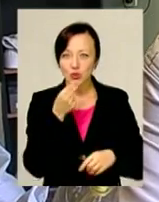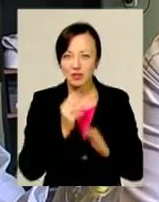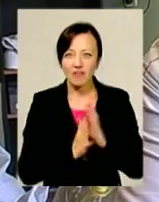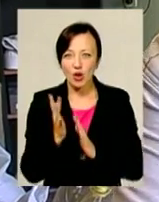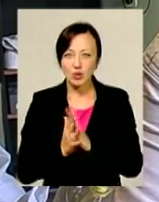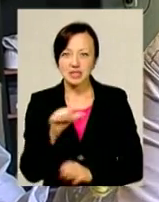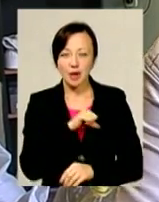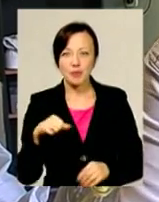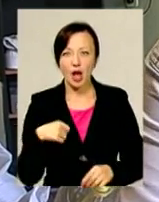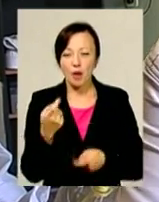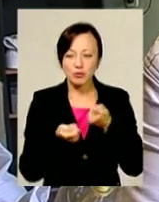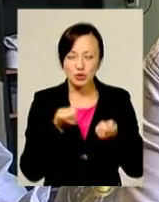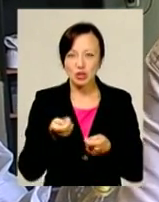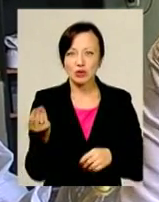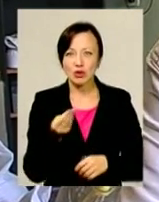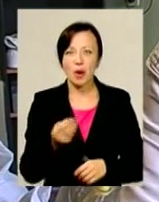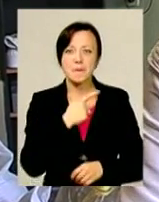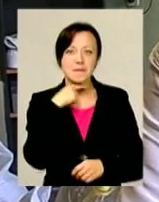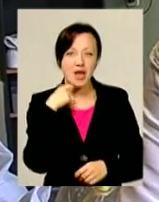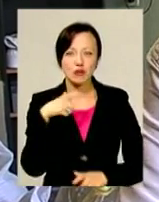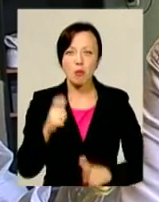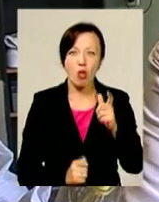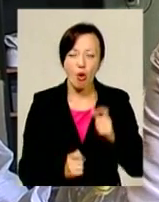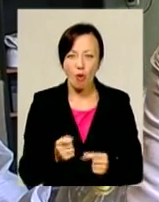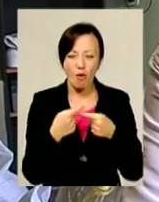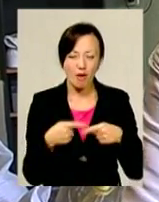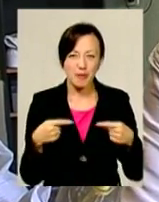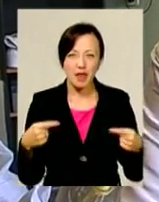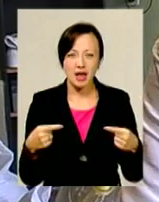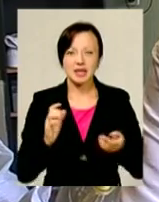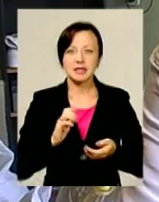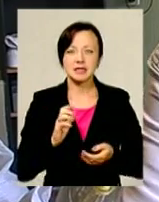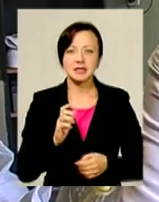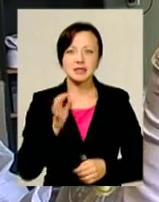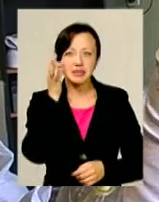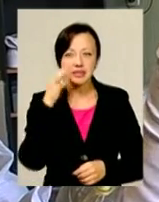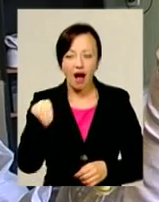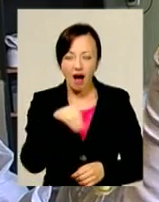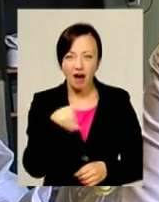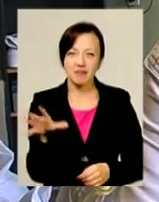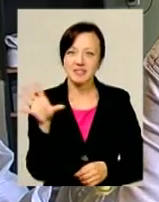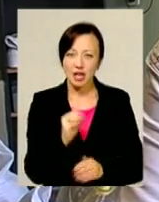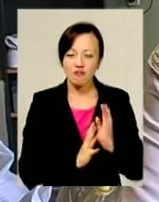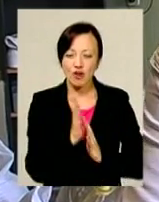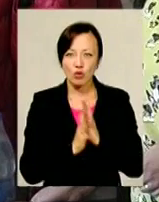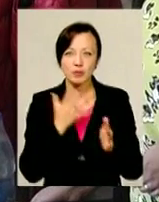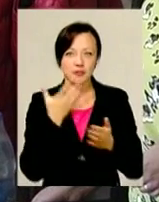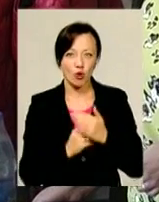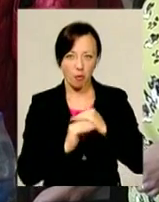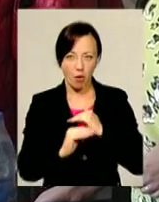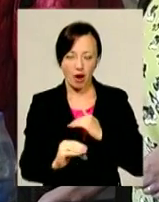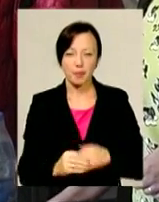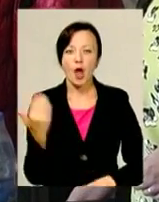самі. Це пшено, це м'ясо, це молоко, це крупи, як кажу, це той самий сахар, це все те, що ми вирощуємо на своїх полях.